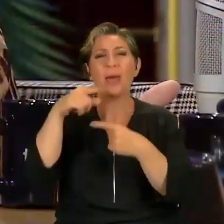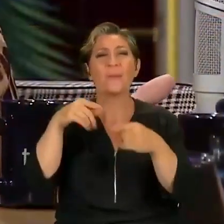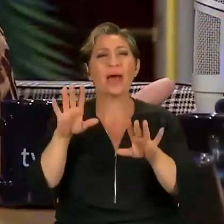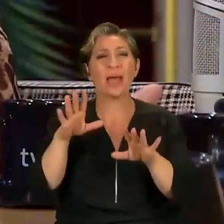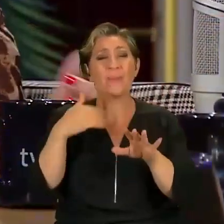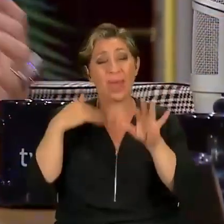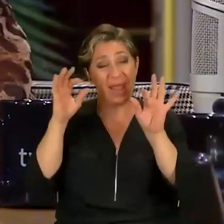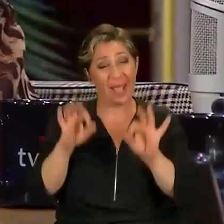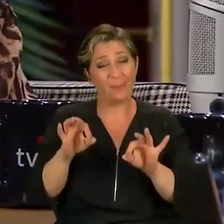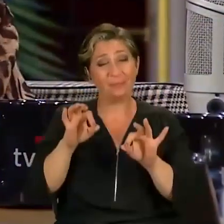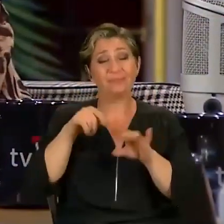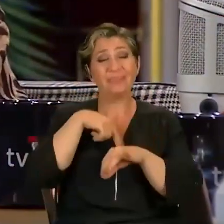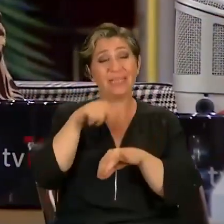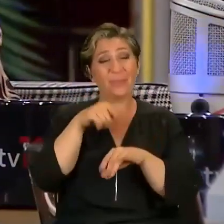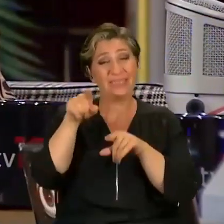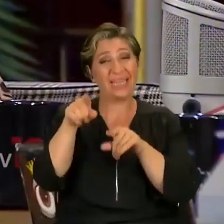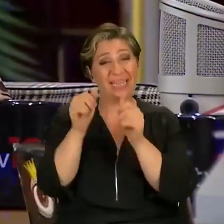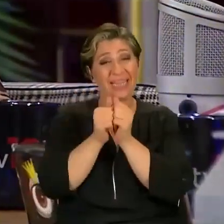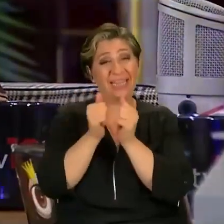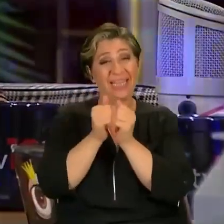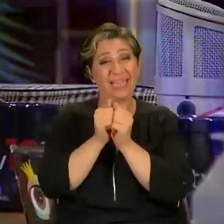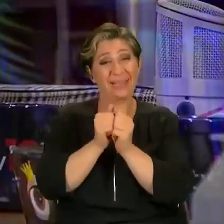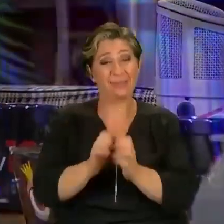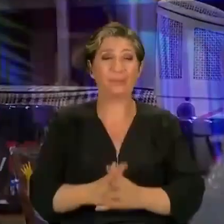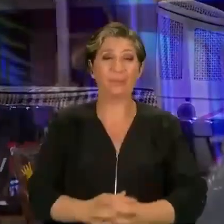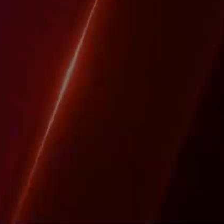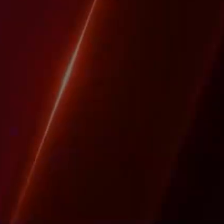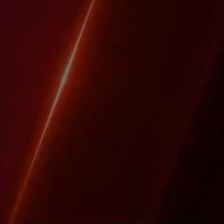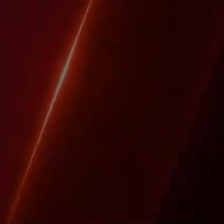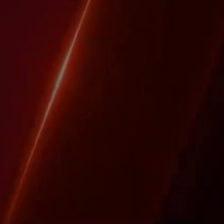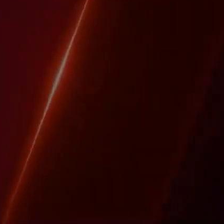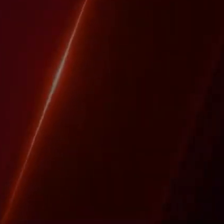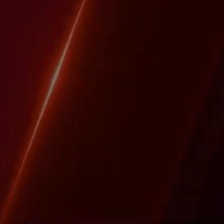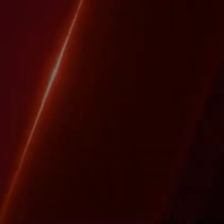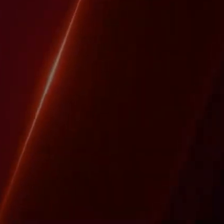arama. Ben her zaman sendeyim.